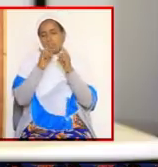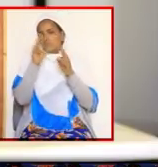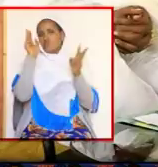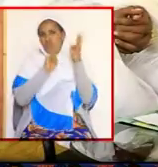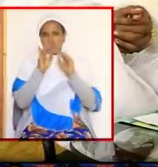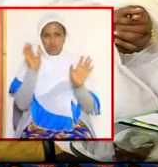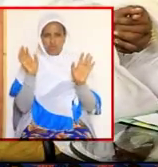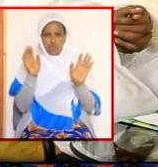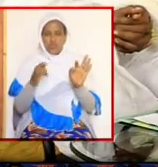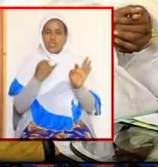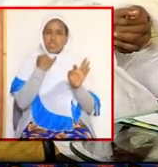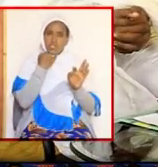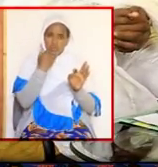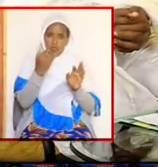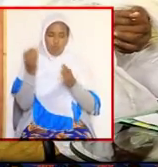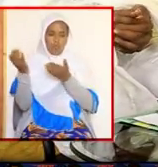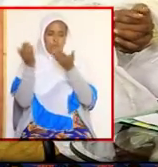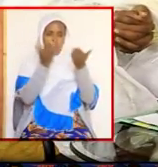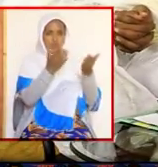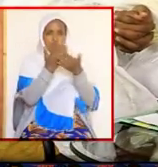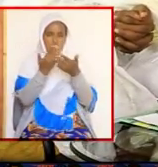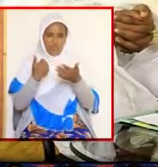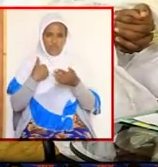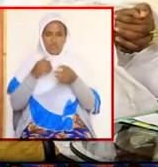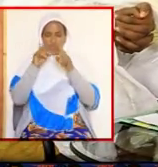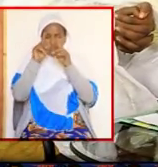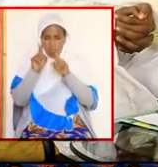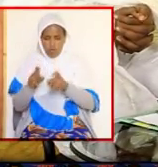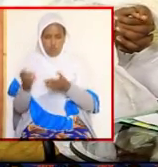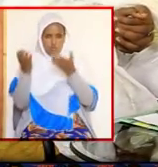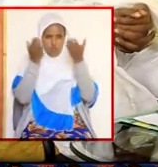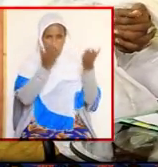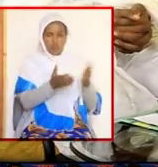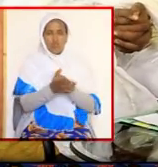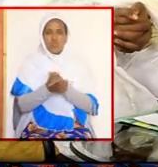ችግር ነው። ከደምዝ ከዜማውም ከመቅረቡ በፊት ተመርምሮ ቀርቦ